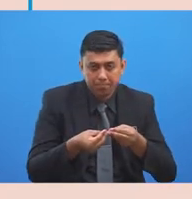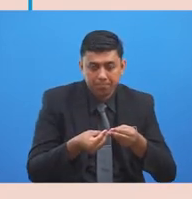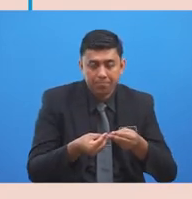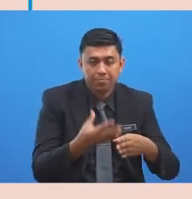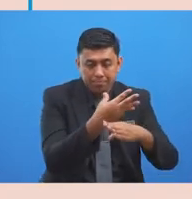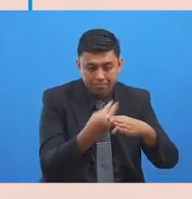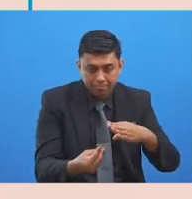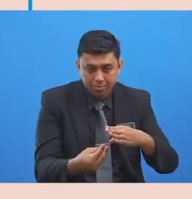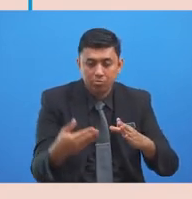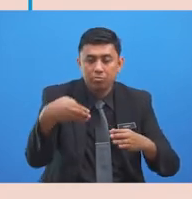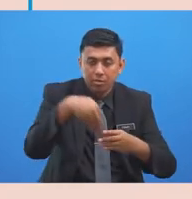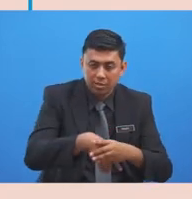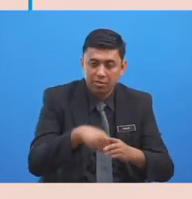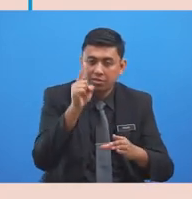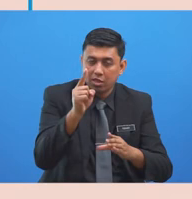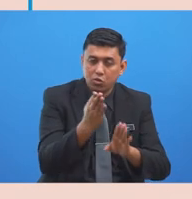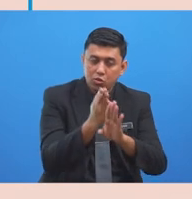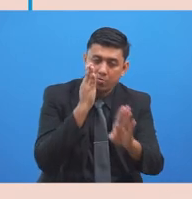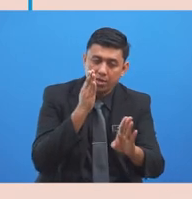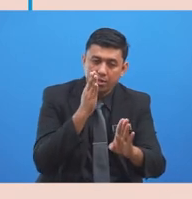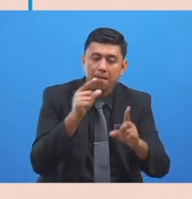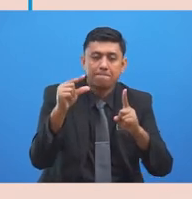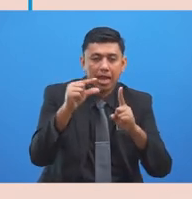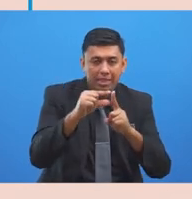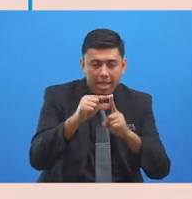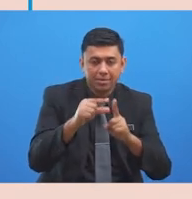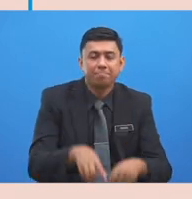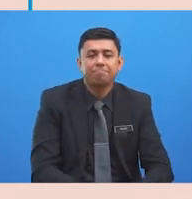input dalam satu baris perkataan.